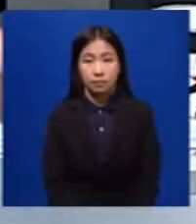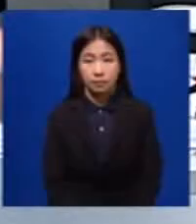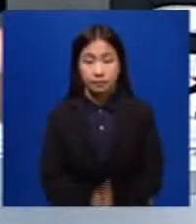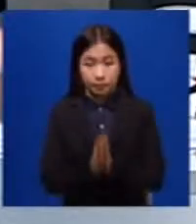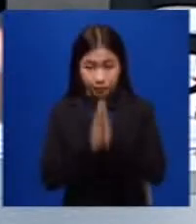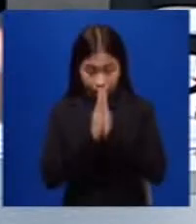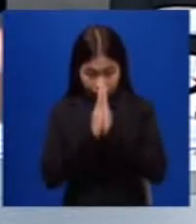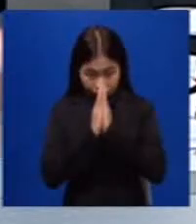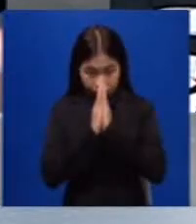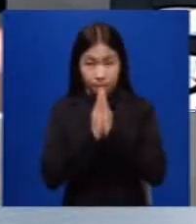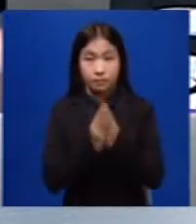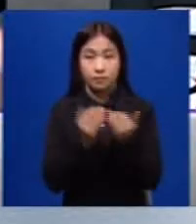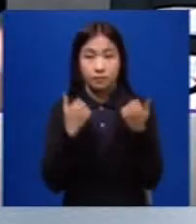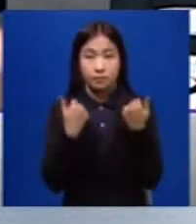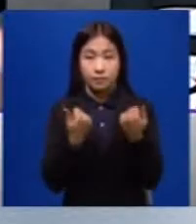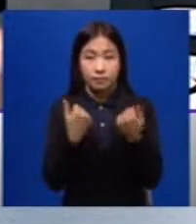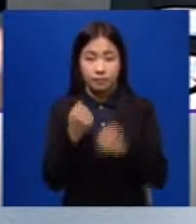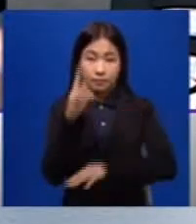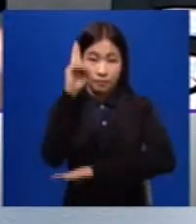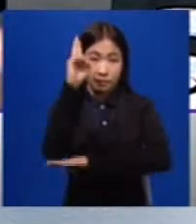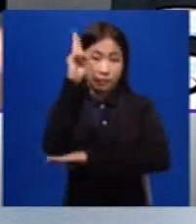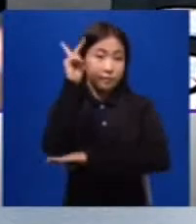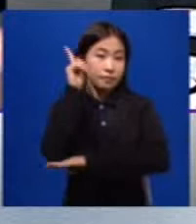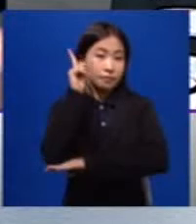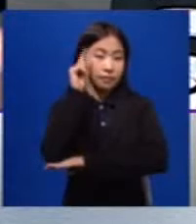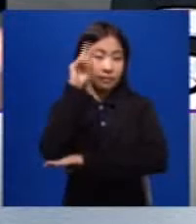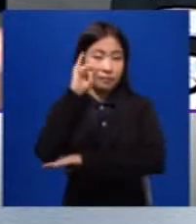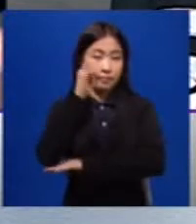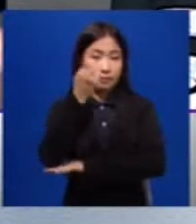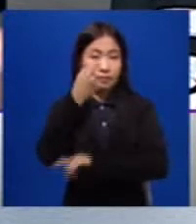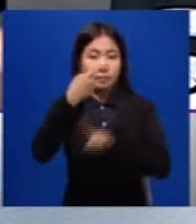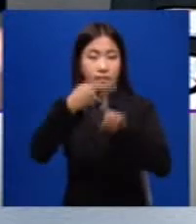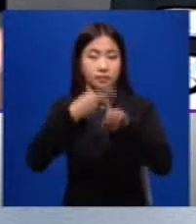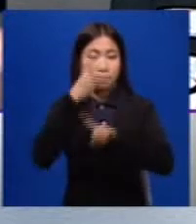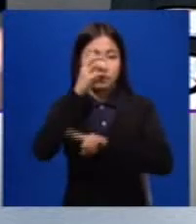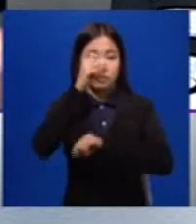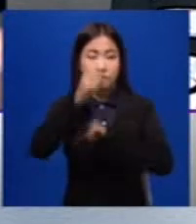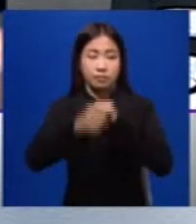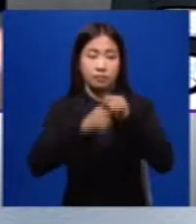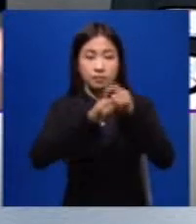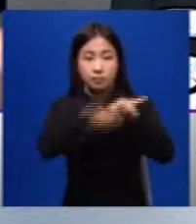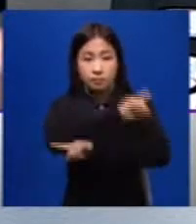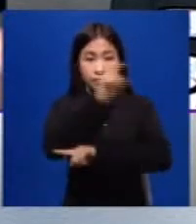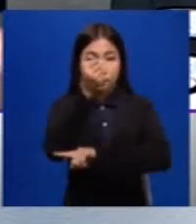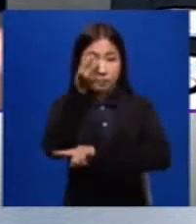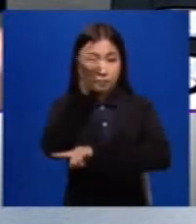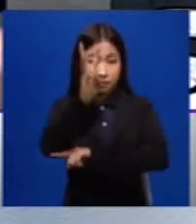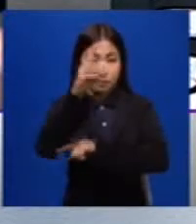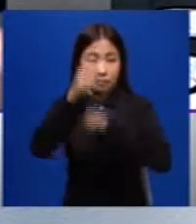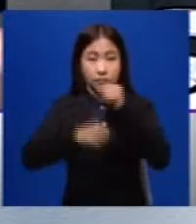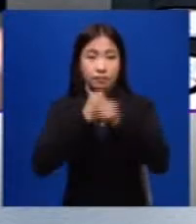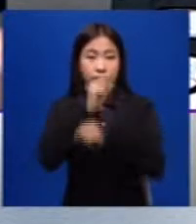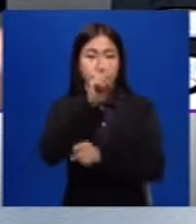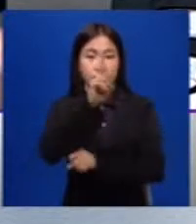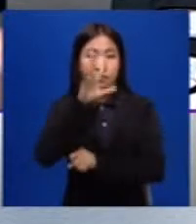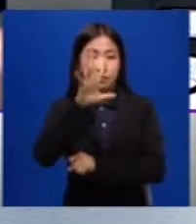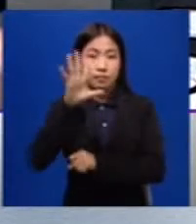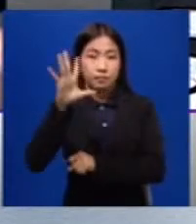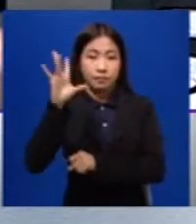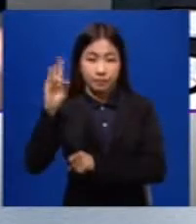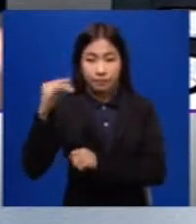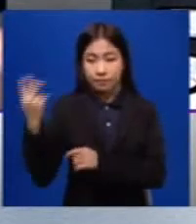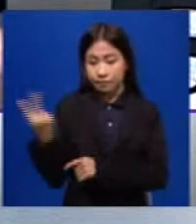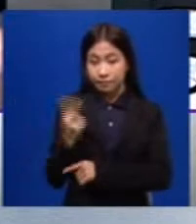สวัสดีค่ะ สวัสดีค่ะต้อนรับผู้ชมเข้าสู่ข่าวภาคเที่ยงประจำวันจันทร์ที่16มิถุนายน2557นะคะกับคุณสุชาทิพย์จิรานุน